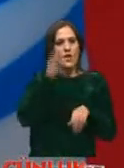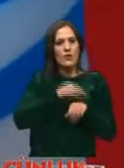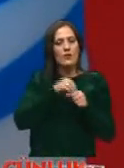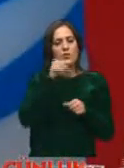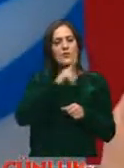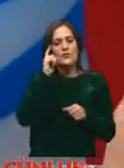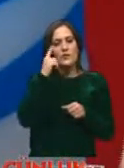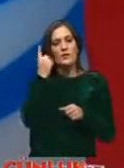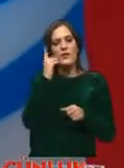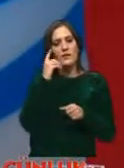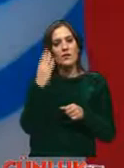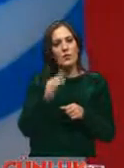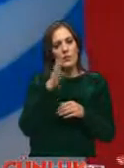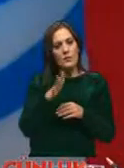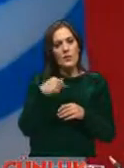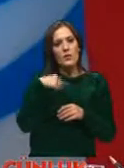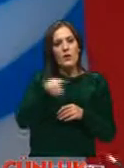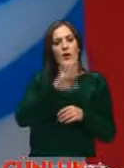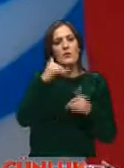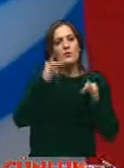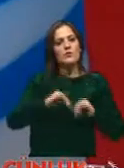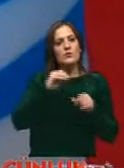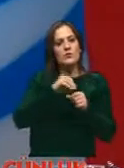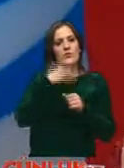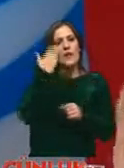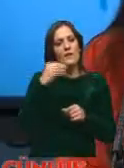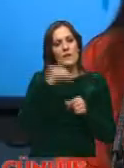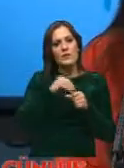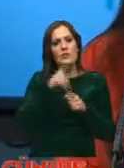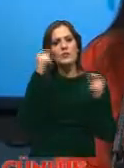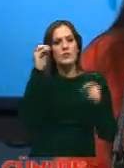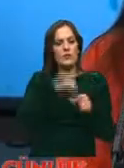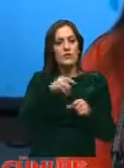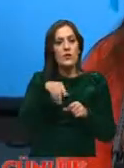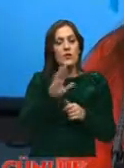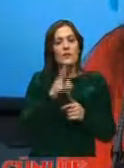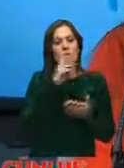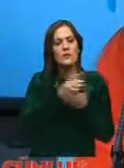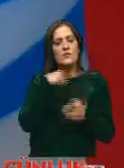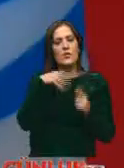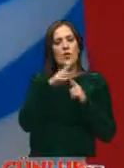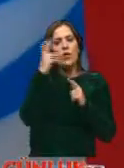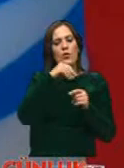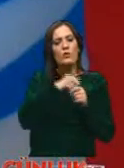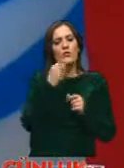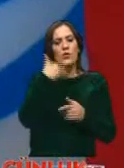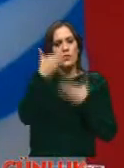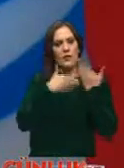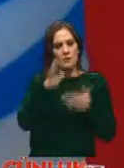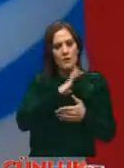anda. 100 fikir bir fikir olabiliyor ve huşu içinde, keyif içinde, mutluluk içinde, öyle değil mi? Kesinlikle. Koronun çok tanımı var